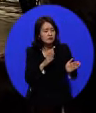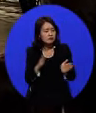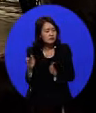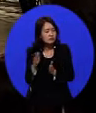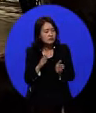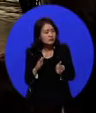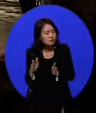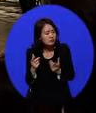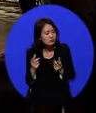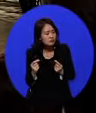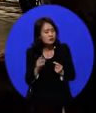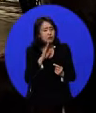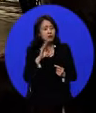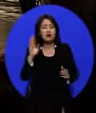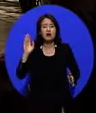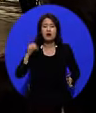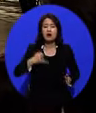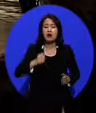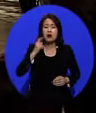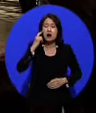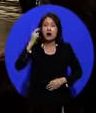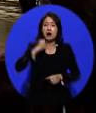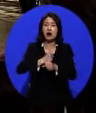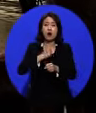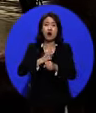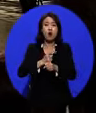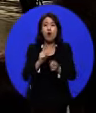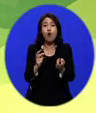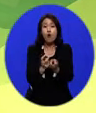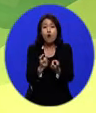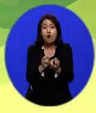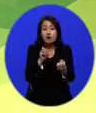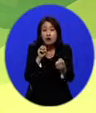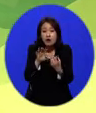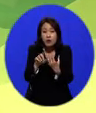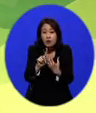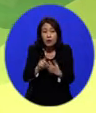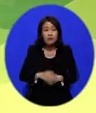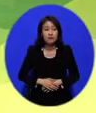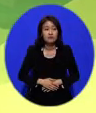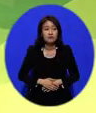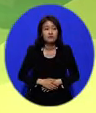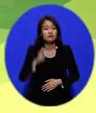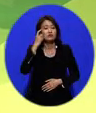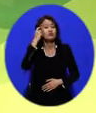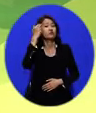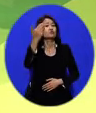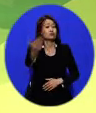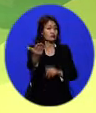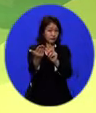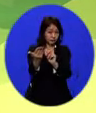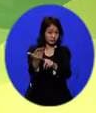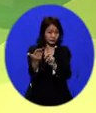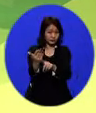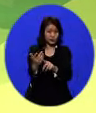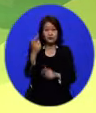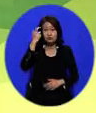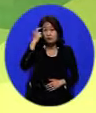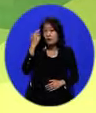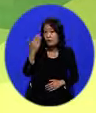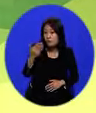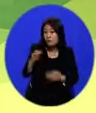해보니까 그럼 우리 아이들을 어떻게 창의적으로 만들 거냐? 그 답은 오늘 뭐예요? 질문이다, 질문. 질문을